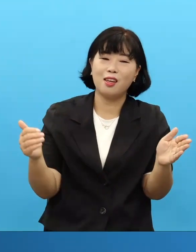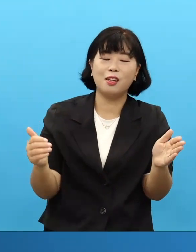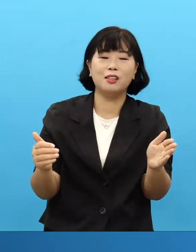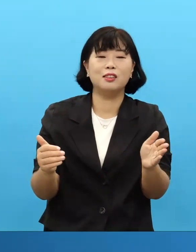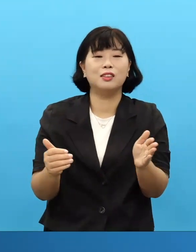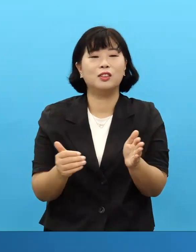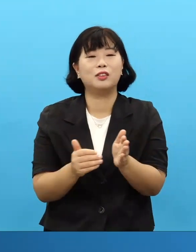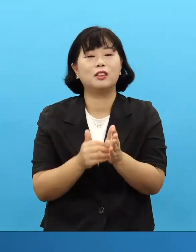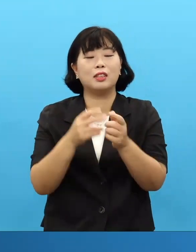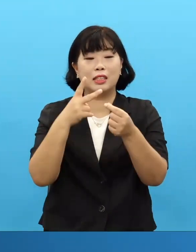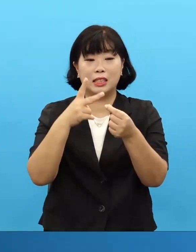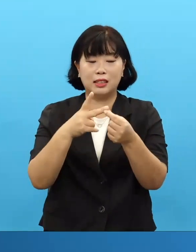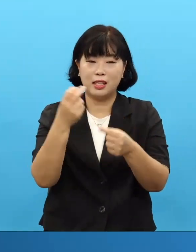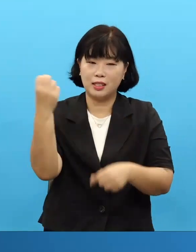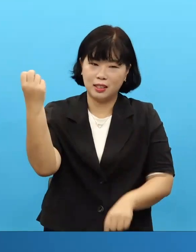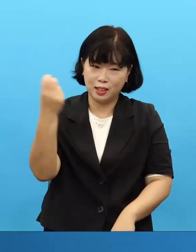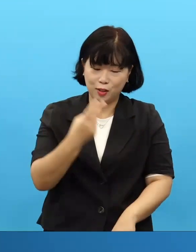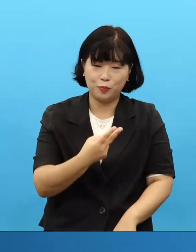음악이 회율로